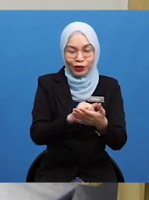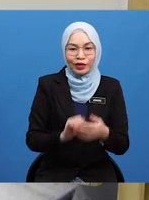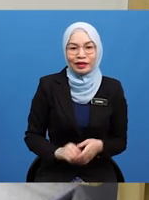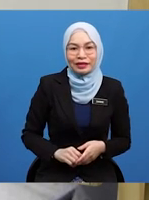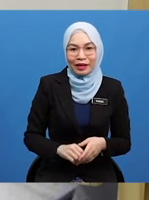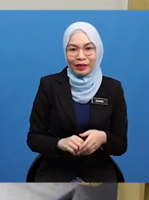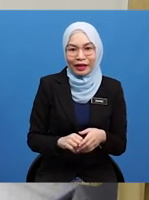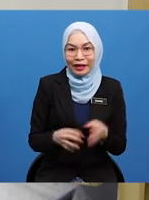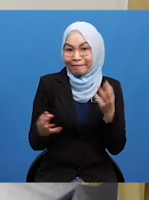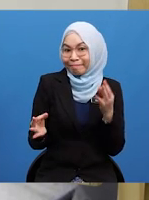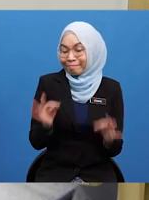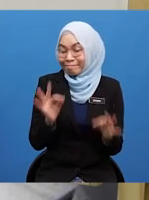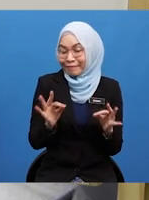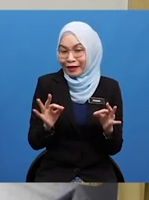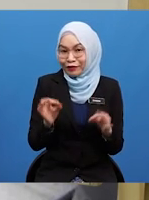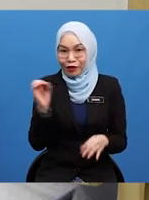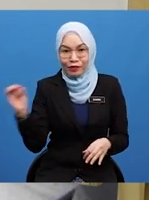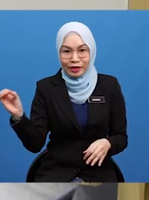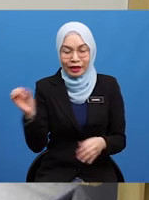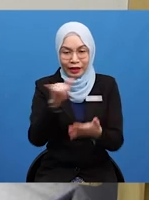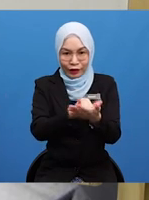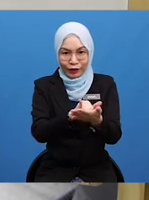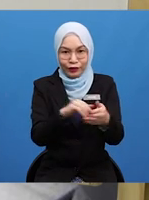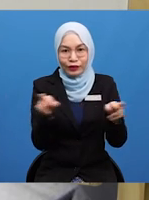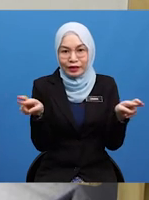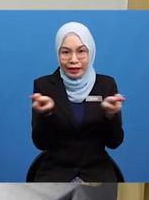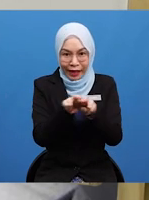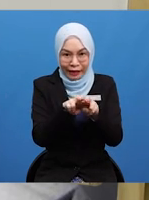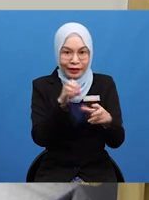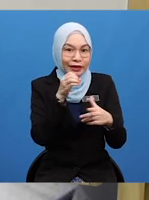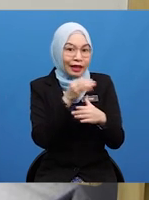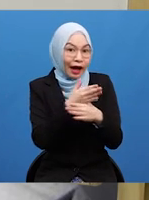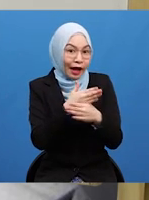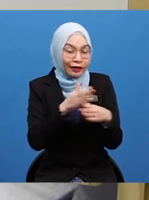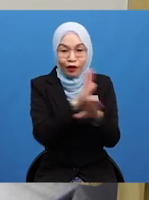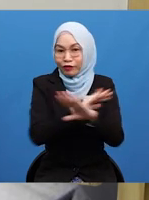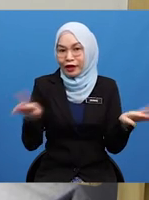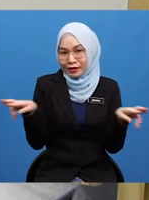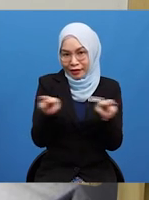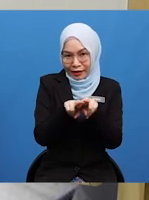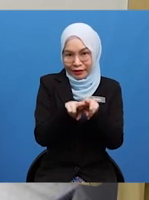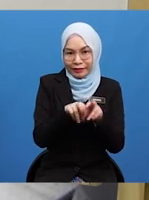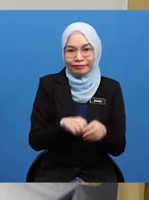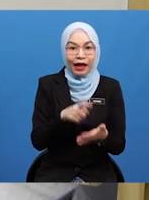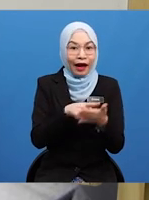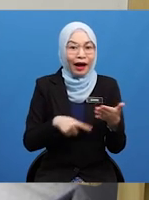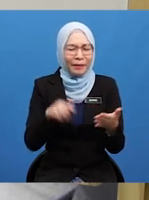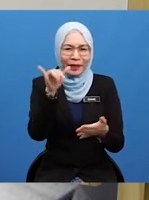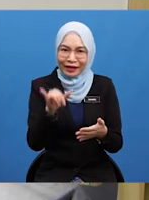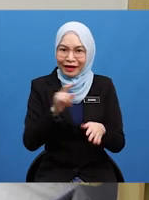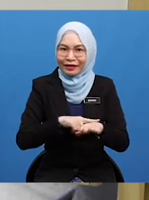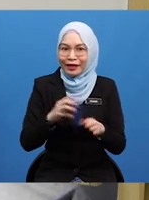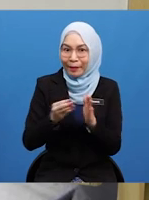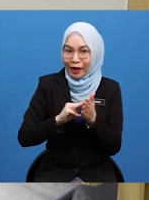ada objek yang sekata atau objek yang tidak sekata. Apa yang dimaksudkan